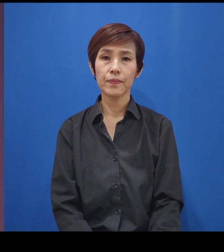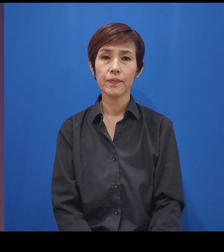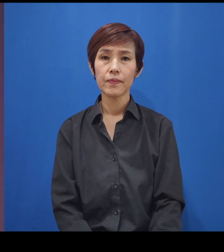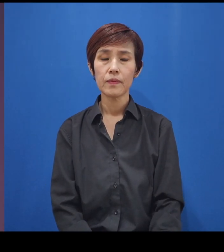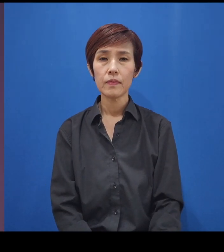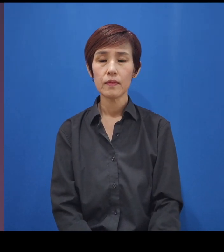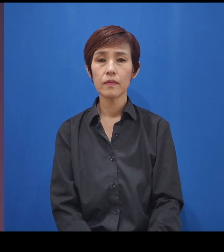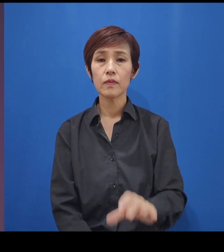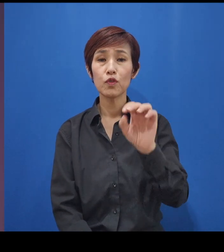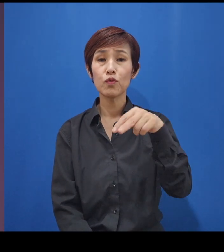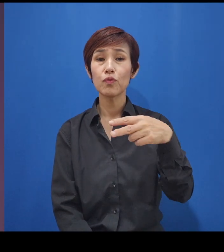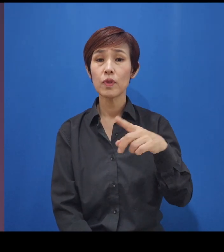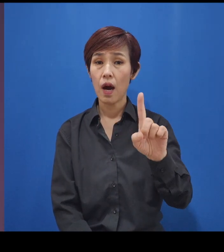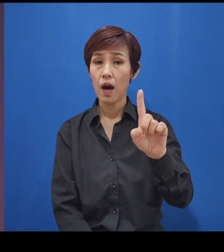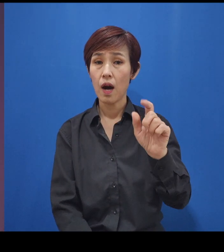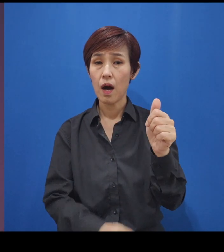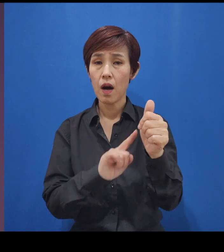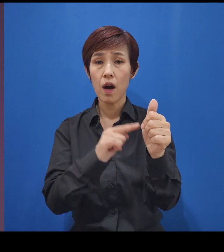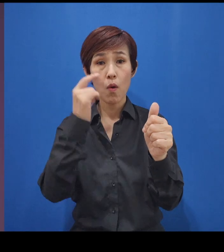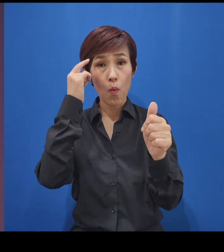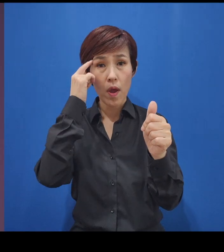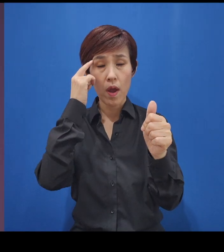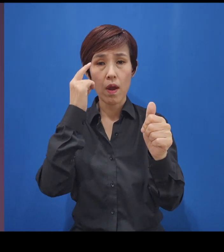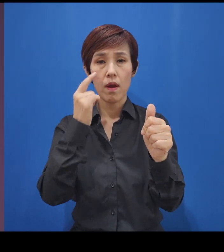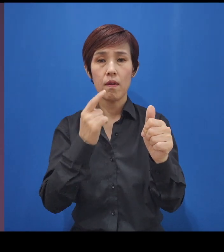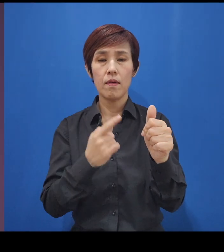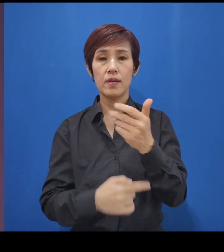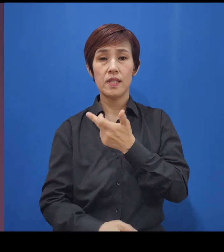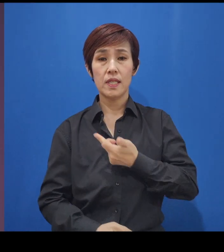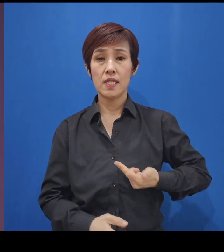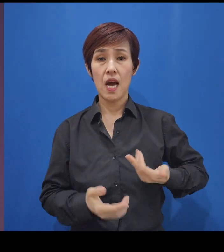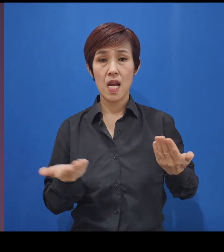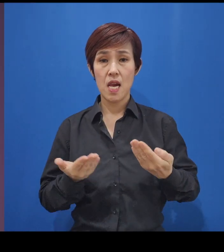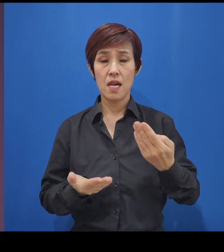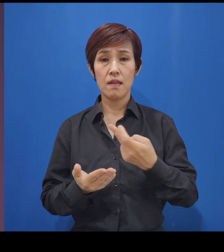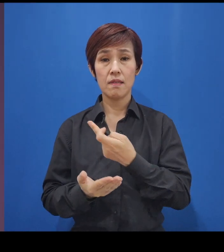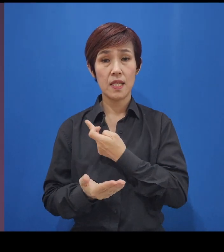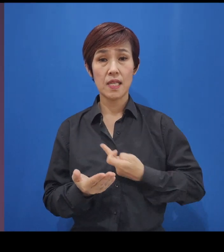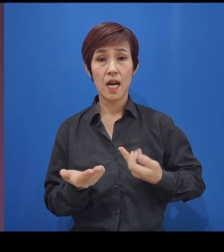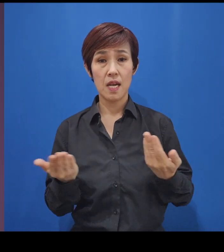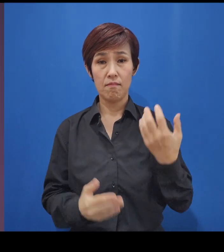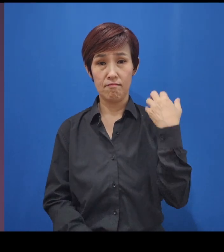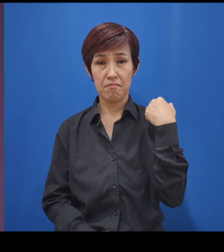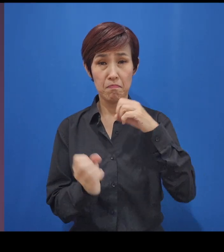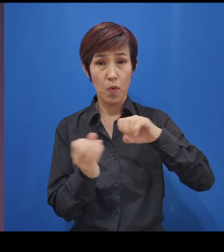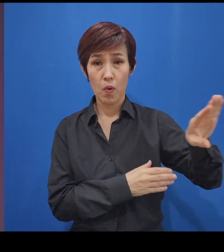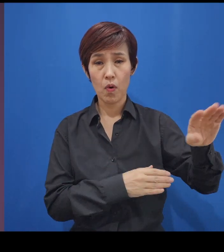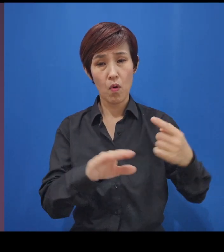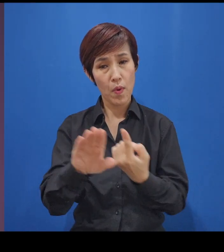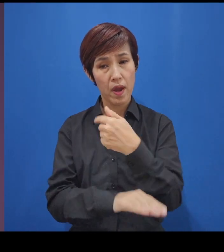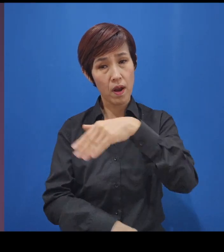그러면 유다는 왜 제 직무를 버리고 다른 곳으로 갔을까요?